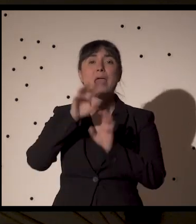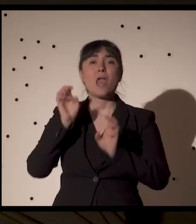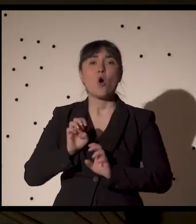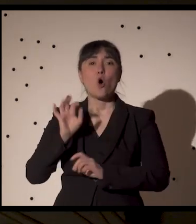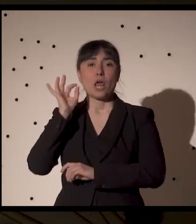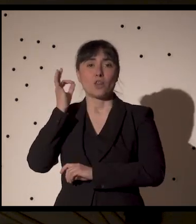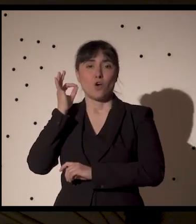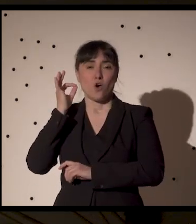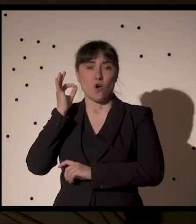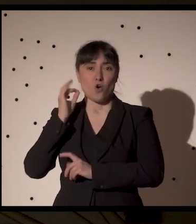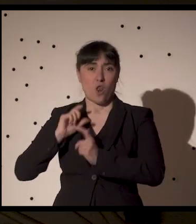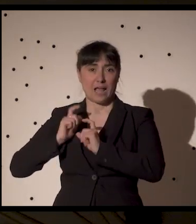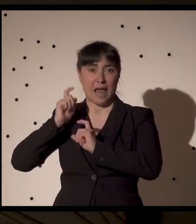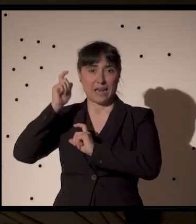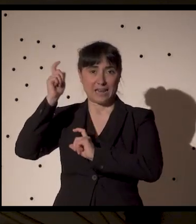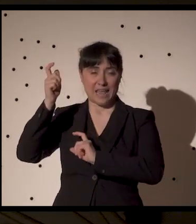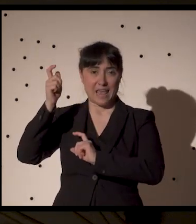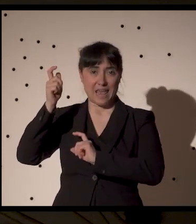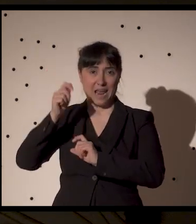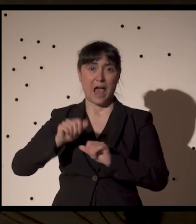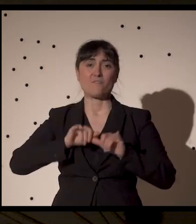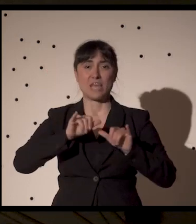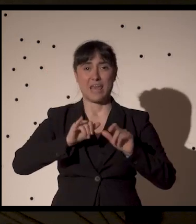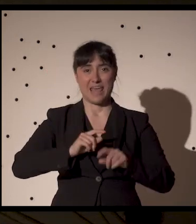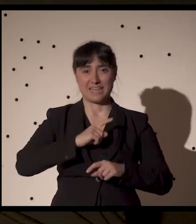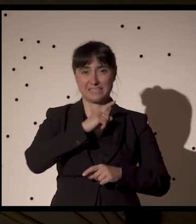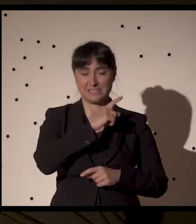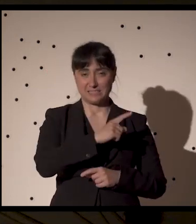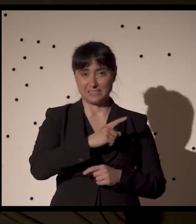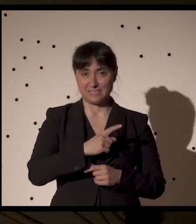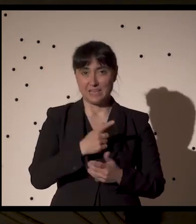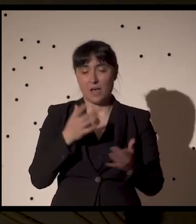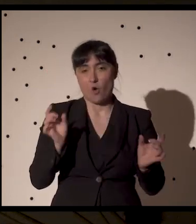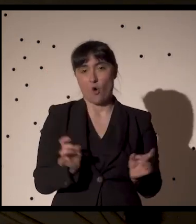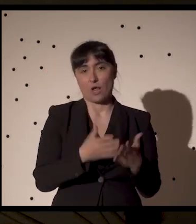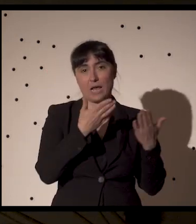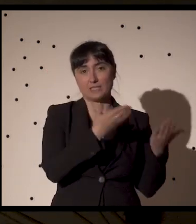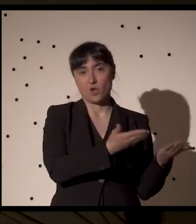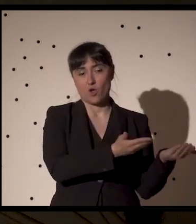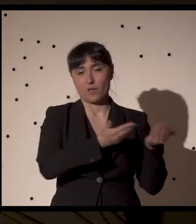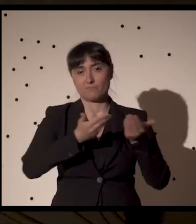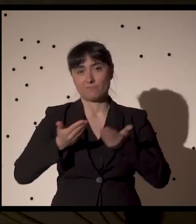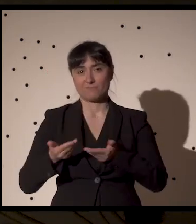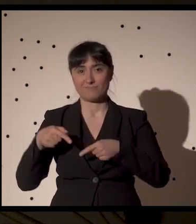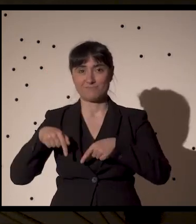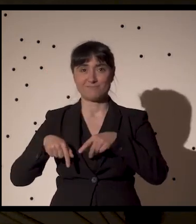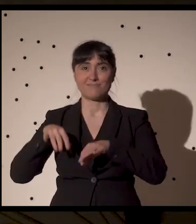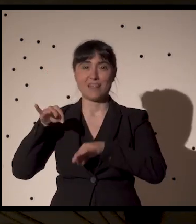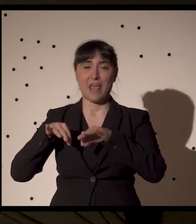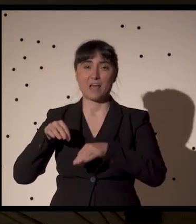e in questa occasione c'è sembrato giusto aprire le porte del teatro strehler a questa esperienza